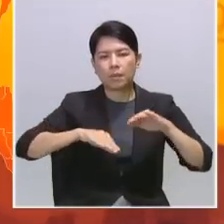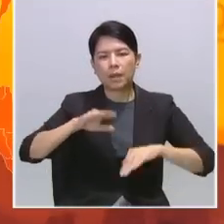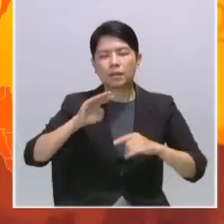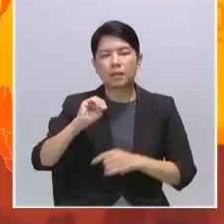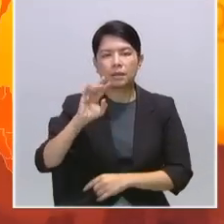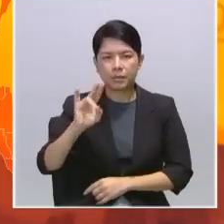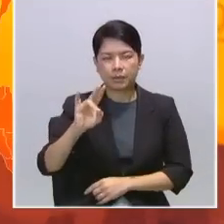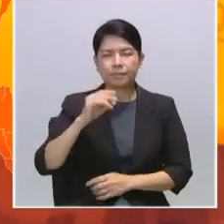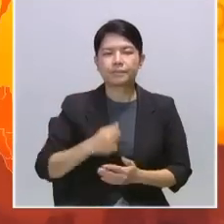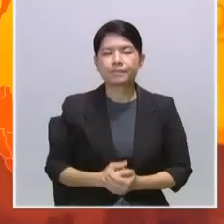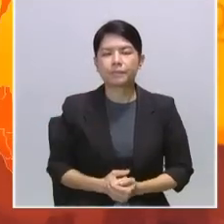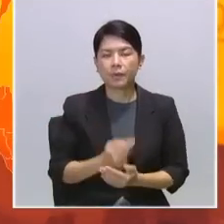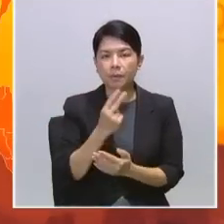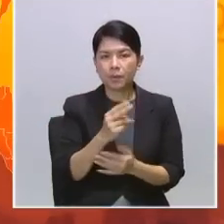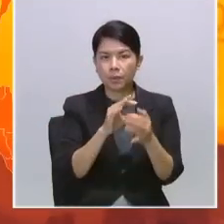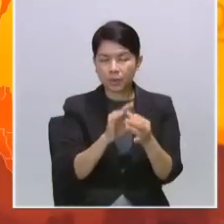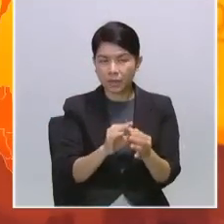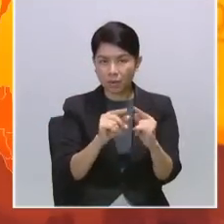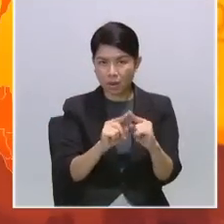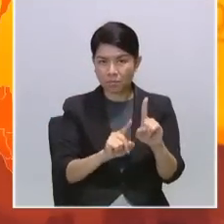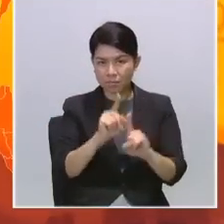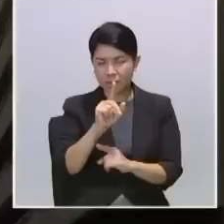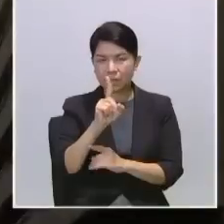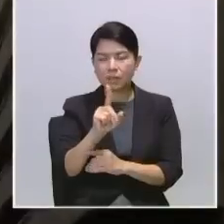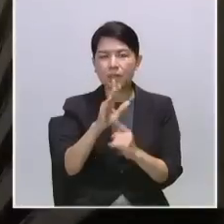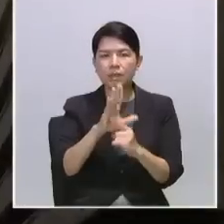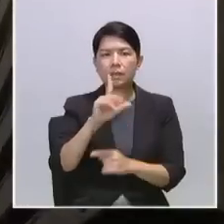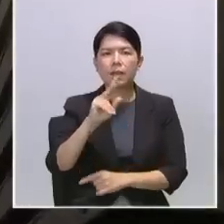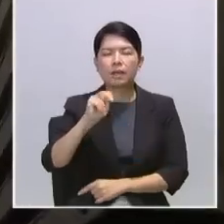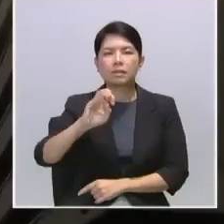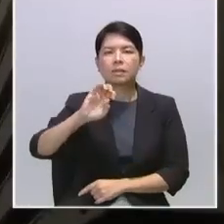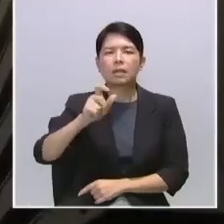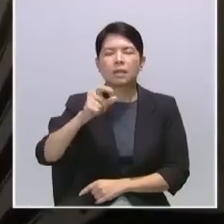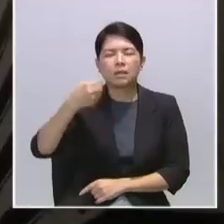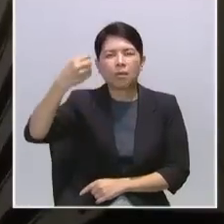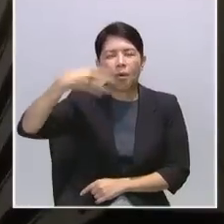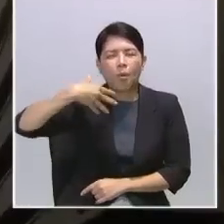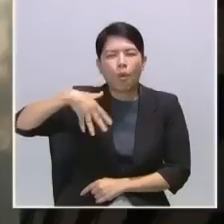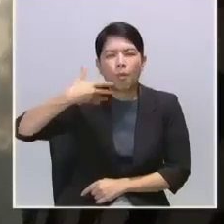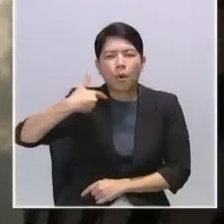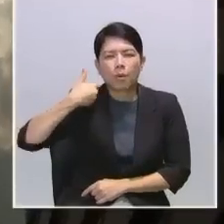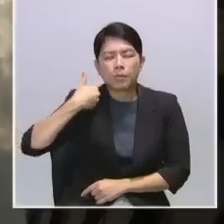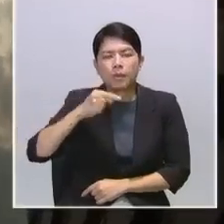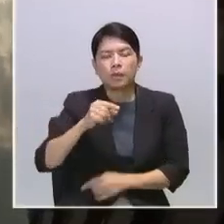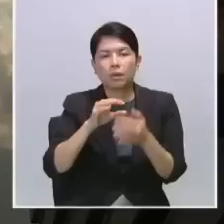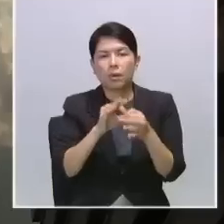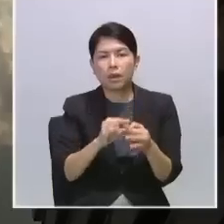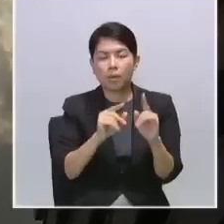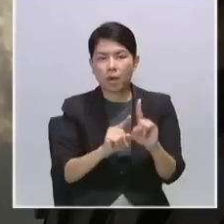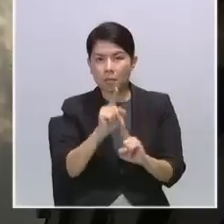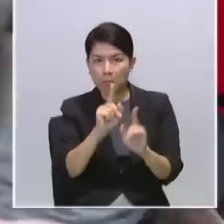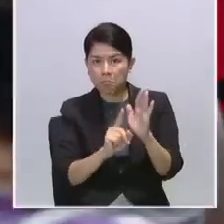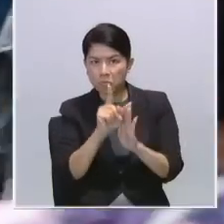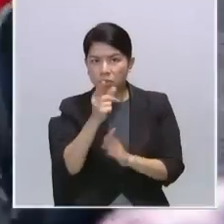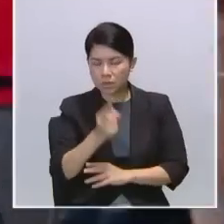เซียสค่ะทีนี้มาดูคำว่าดัชนีความร้อนหลายคนเดี๋ยวจะสับสนนะคิดว่าเป็นอุณหภูมิที่วัดได้จริงเมื่อวานนี้มีการแชร์กันเยอะเลยบางนาจ